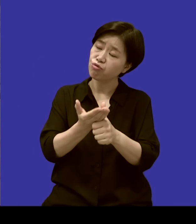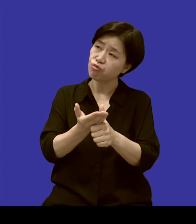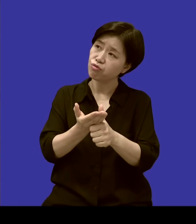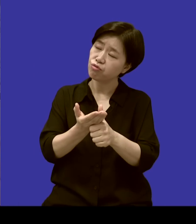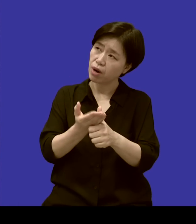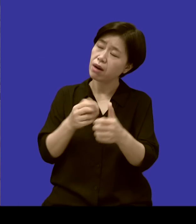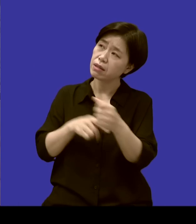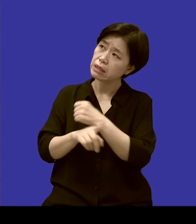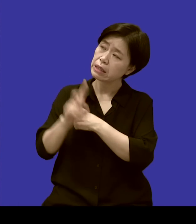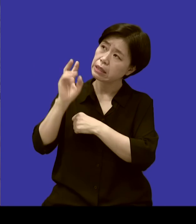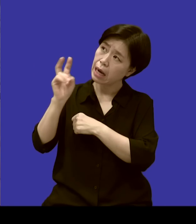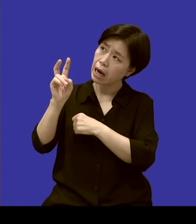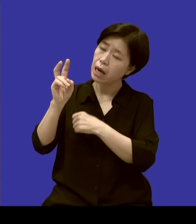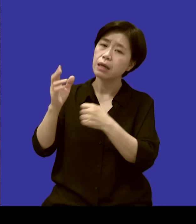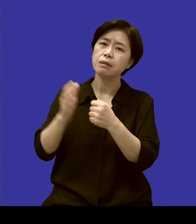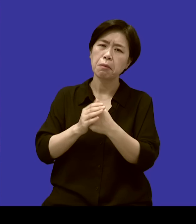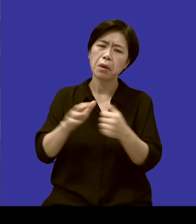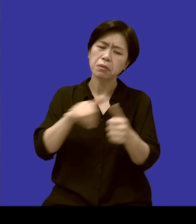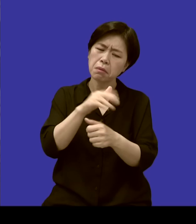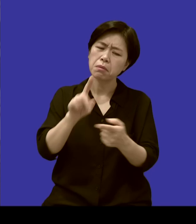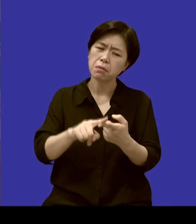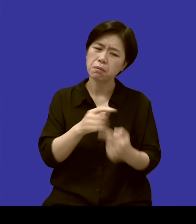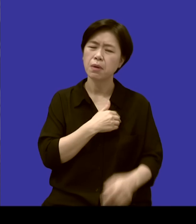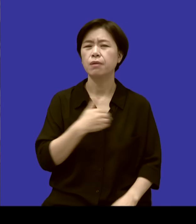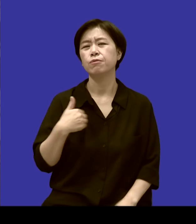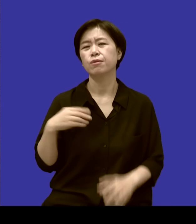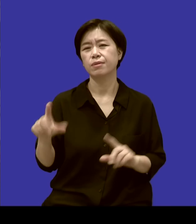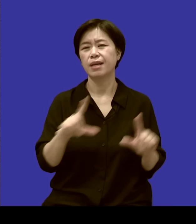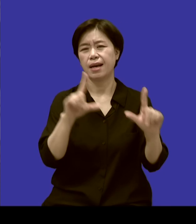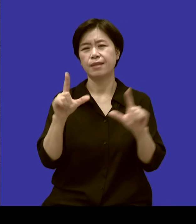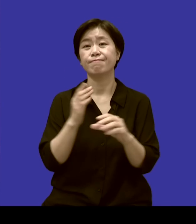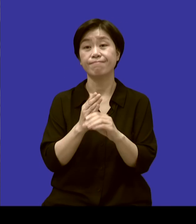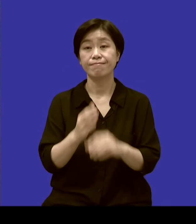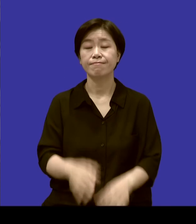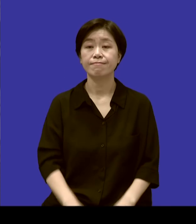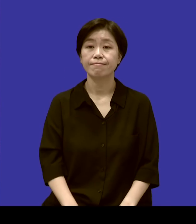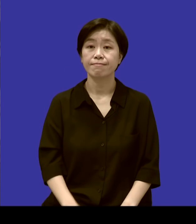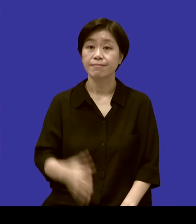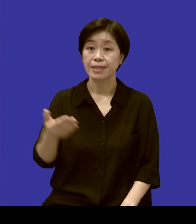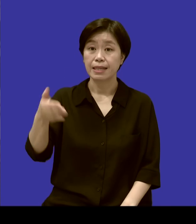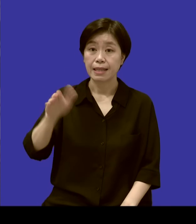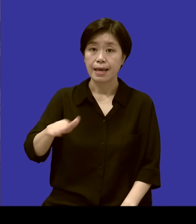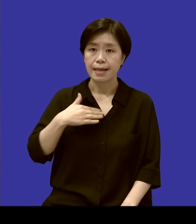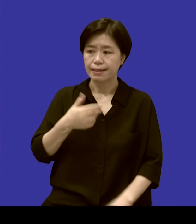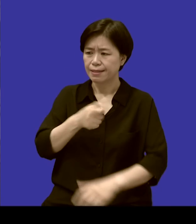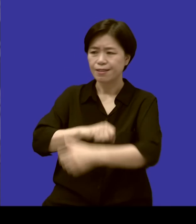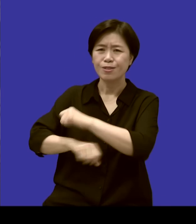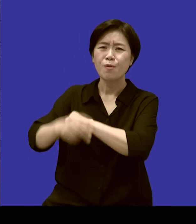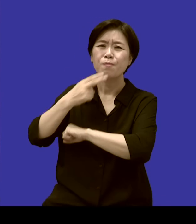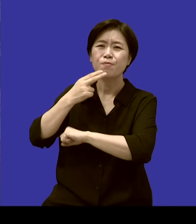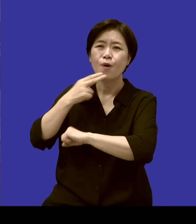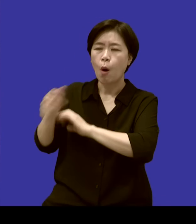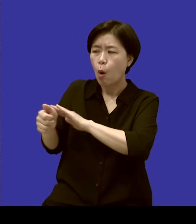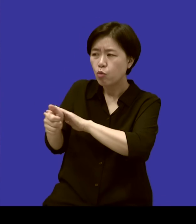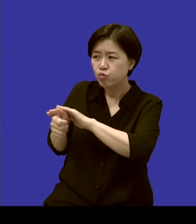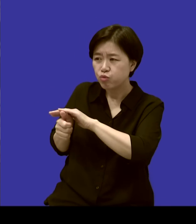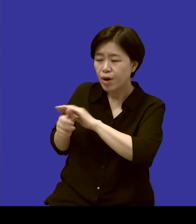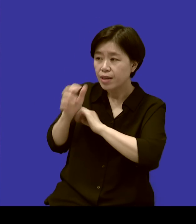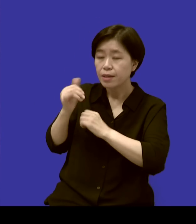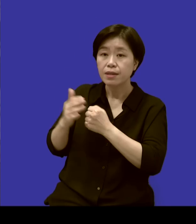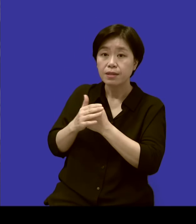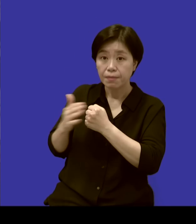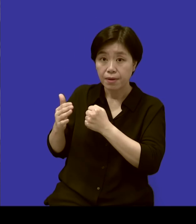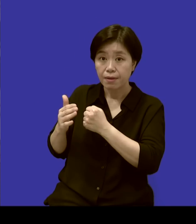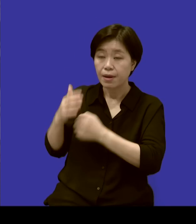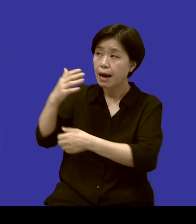요거에 굉장히 만족하며 지내고 있는데 그 와중에서도 이제 수동적이다 보니까 하나님이 하라고